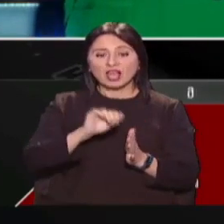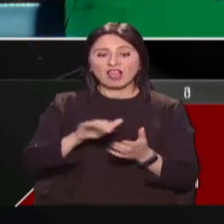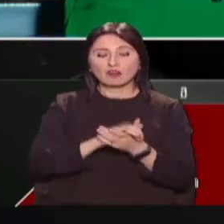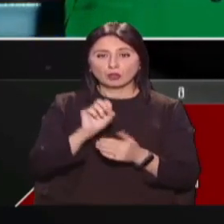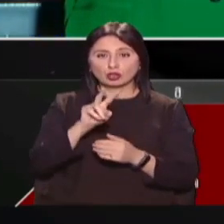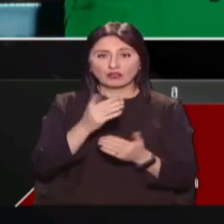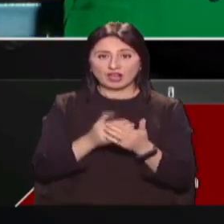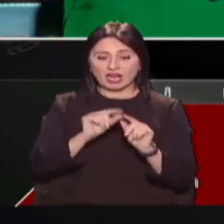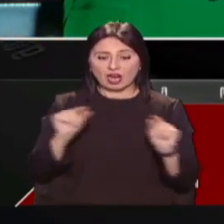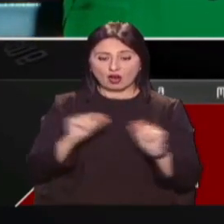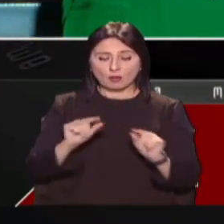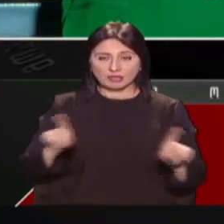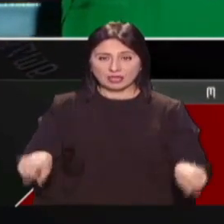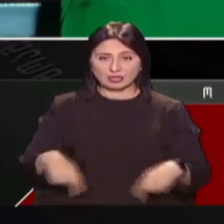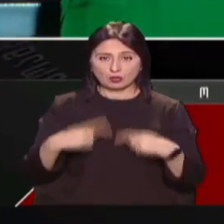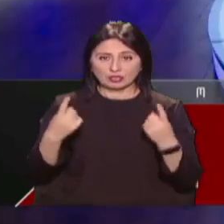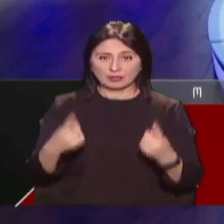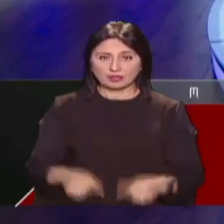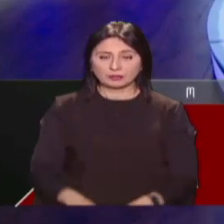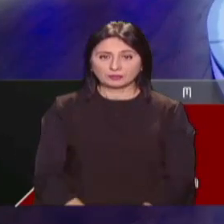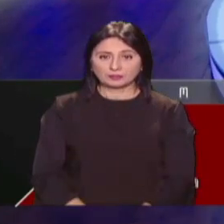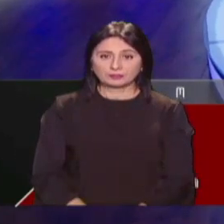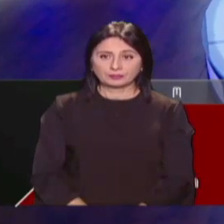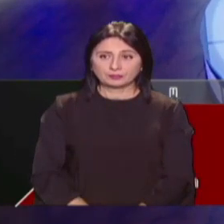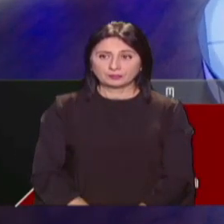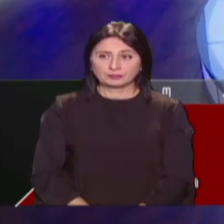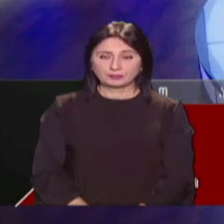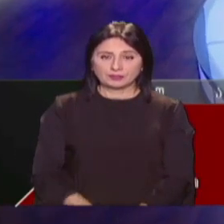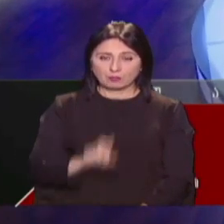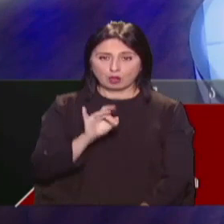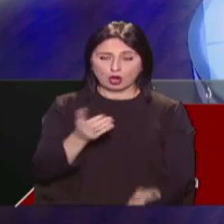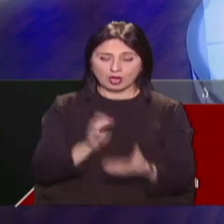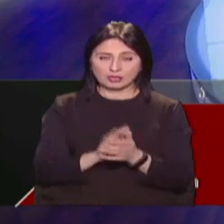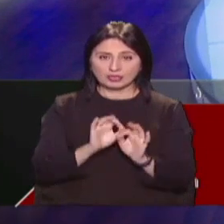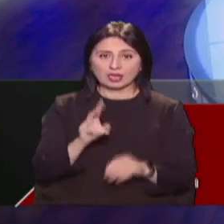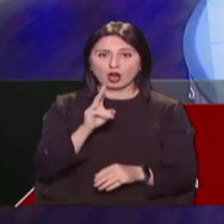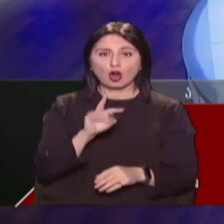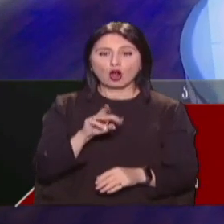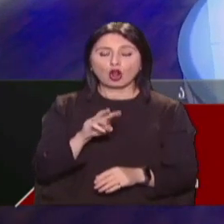ევროკავშირის 12 რეკომენდაციის განსახორციელებლად. ანა